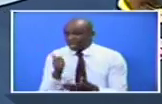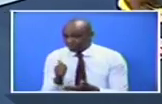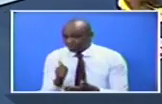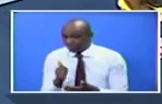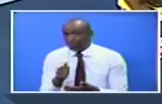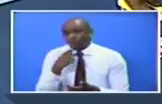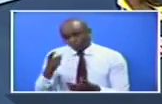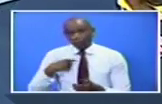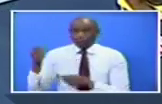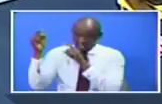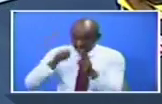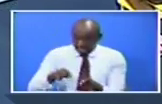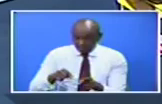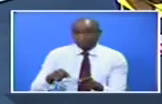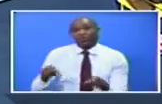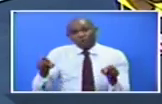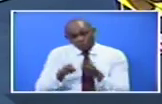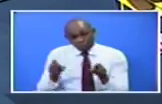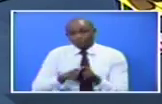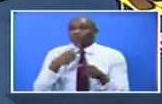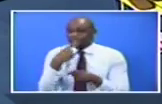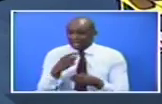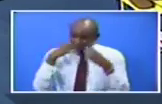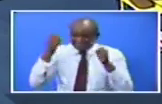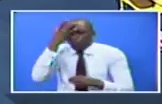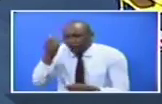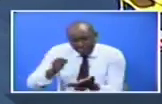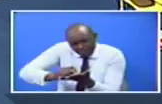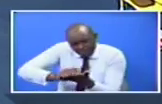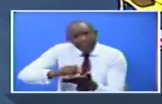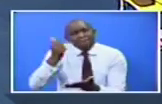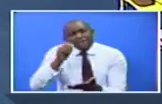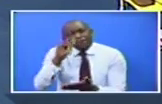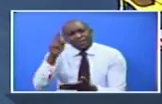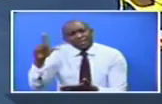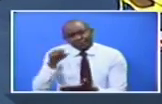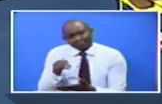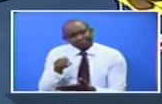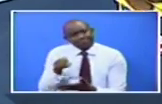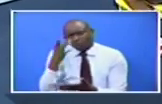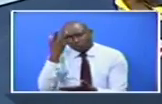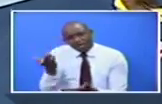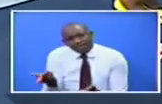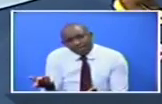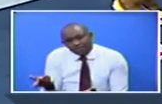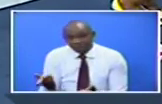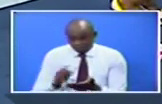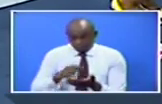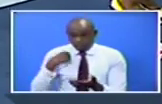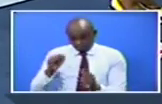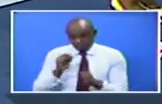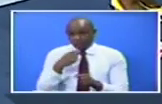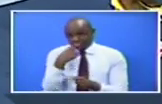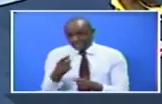hivyo tutakuja kipaumbele pia ku petition president kwa nini hajaratify ile bill ya ambayo ni ya law convention 183 yenye